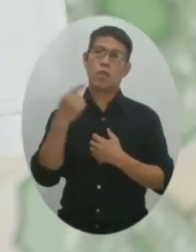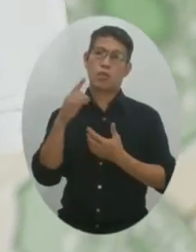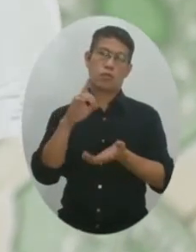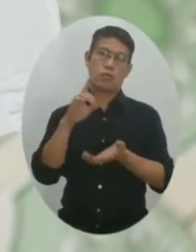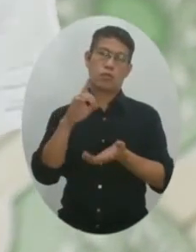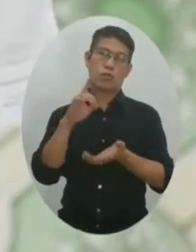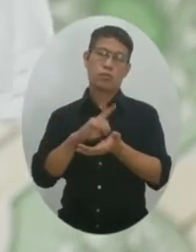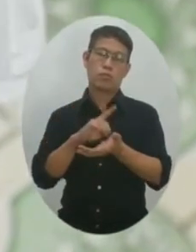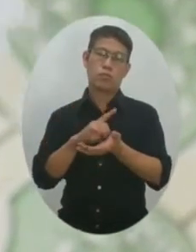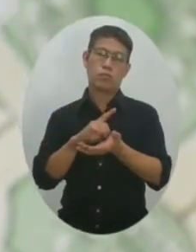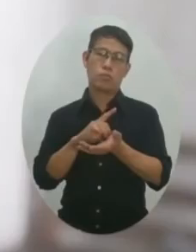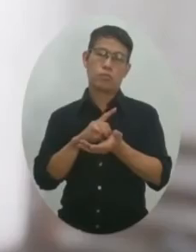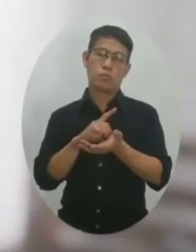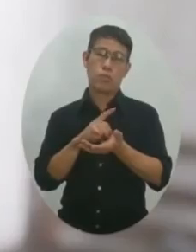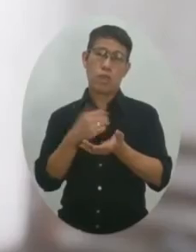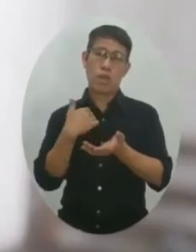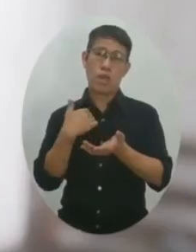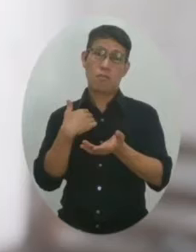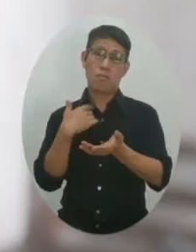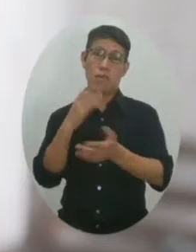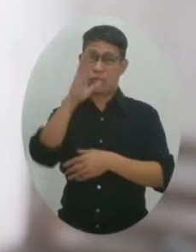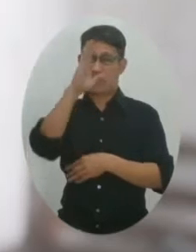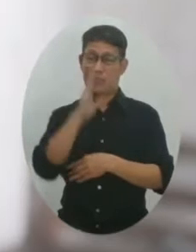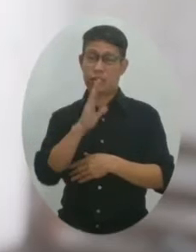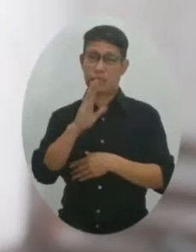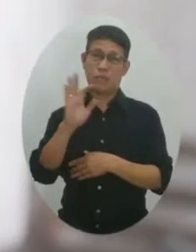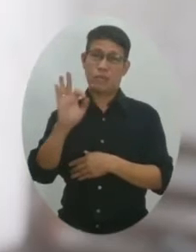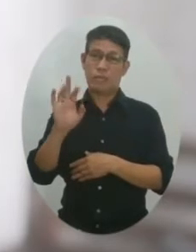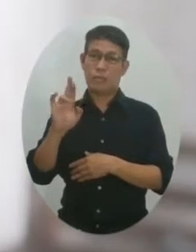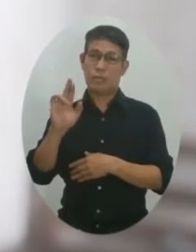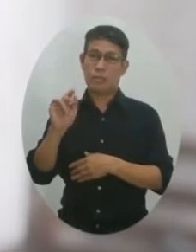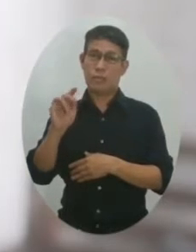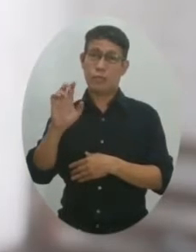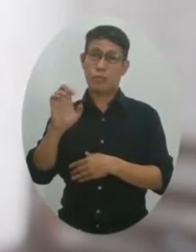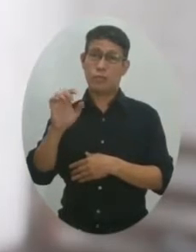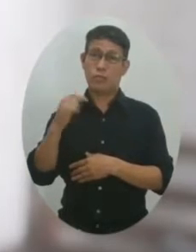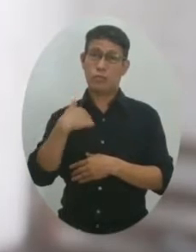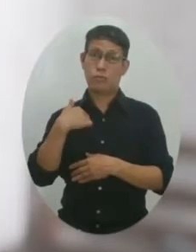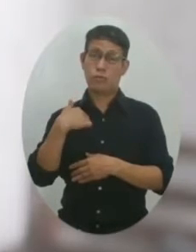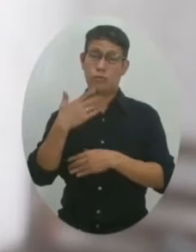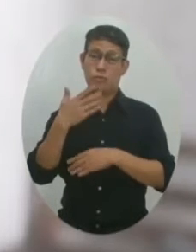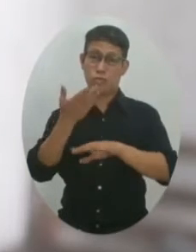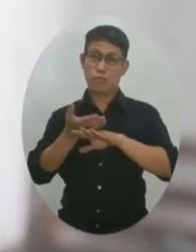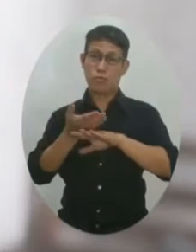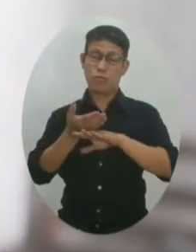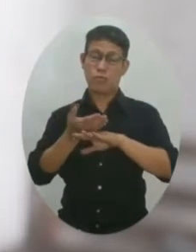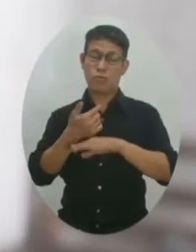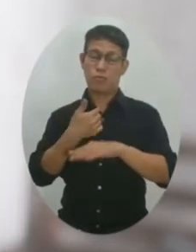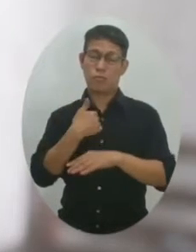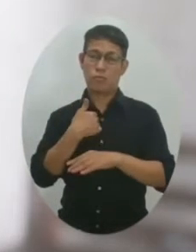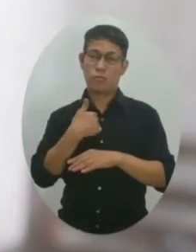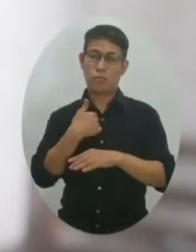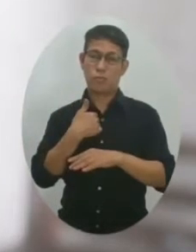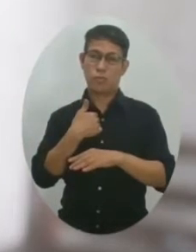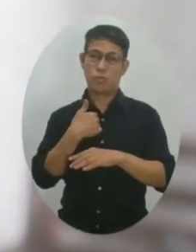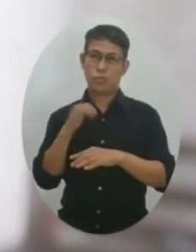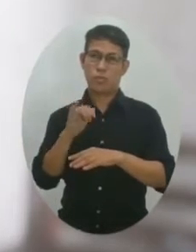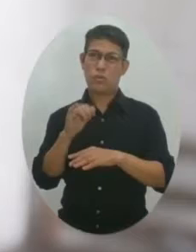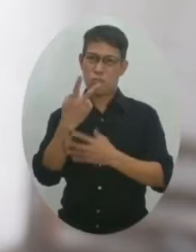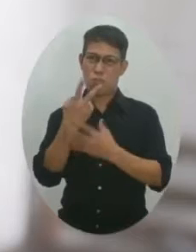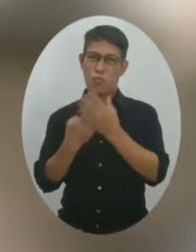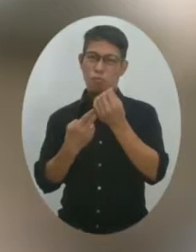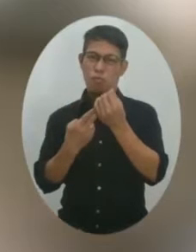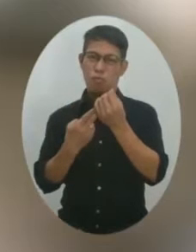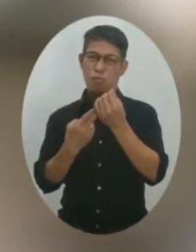Sabi daw po kasi meron pong fracture na, yung parang crack sa buto. Tapos meron naman pong